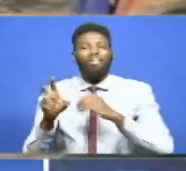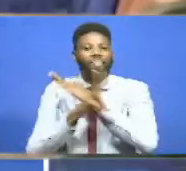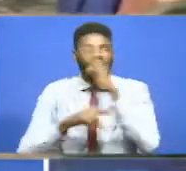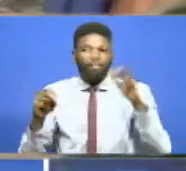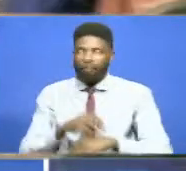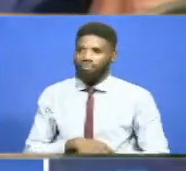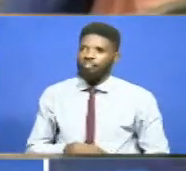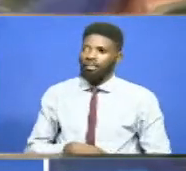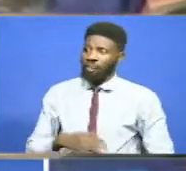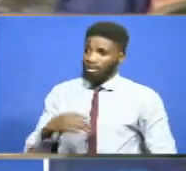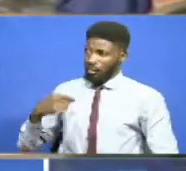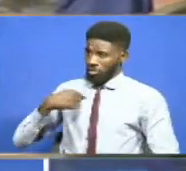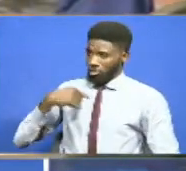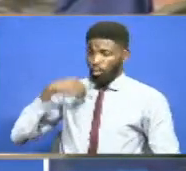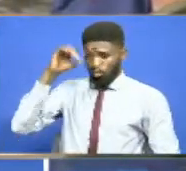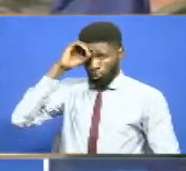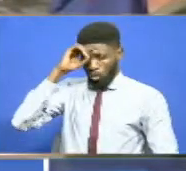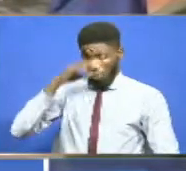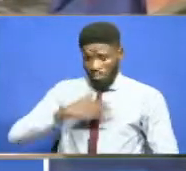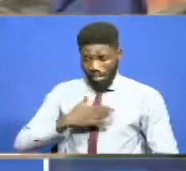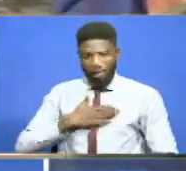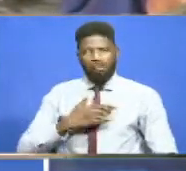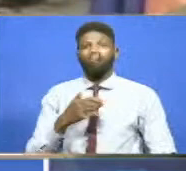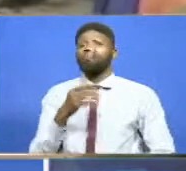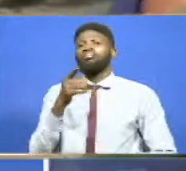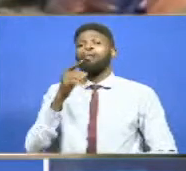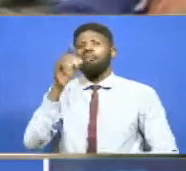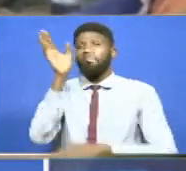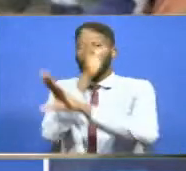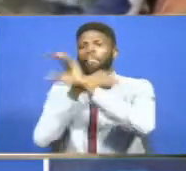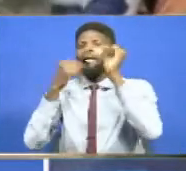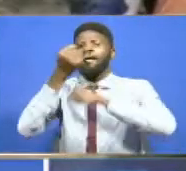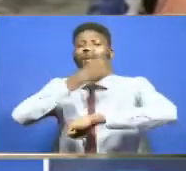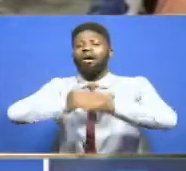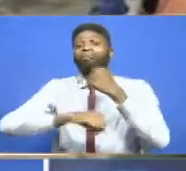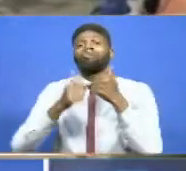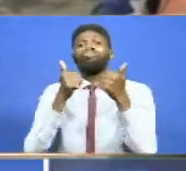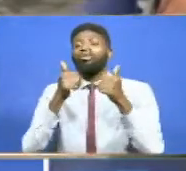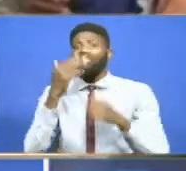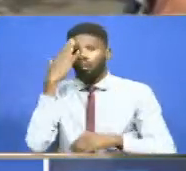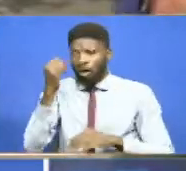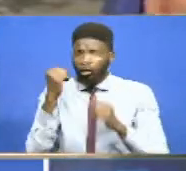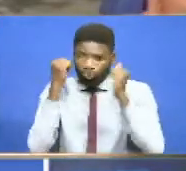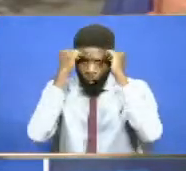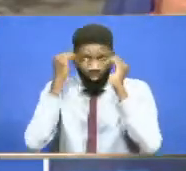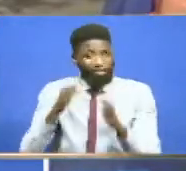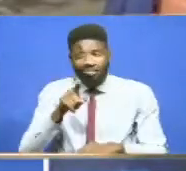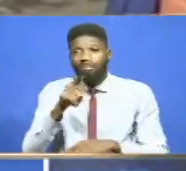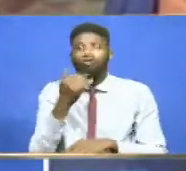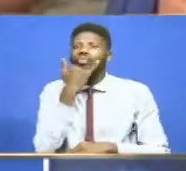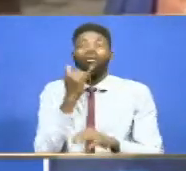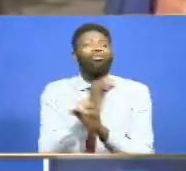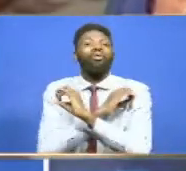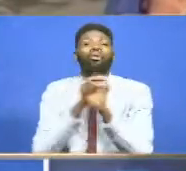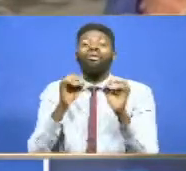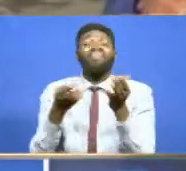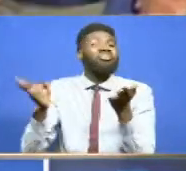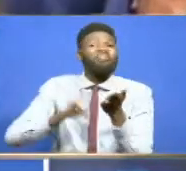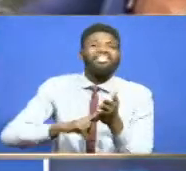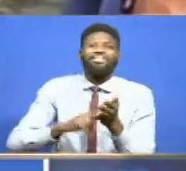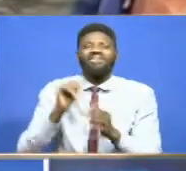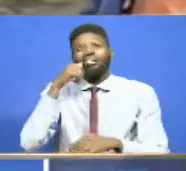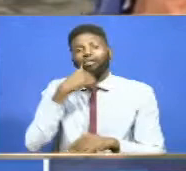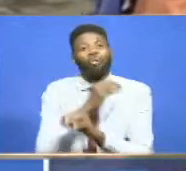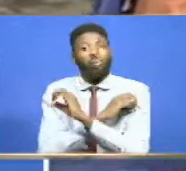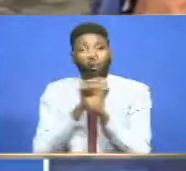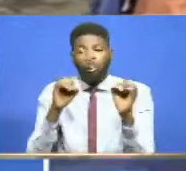hatia. Hawana hatia yoyote, na kurudia tena shule hiyo sio vizuri. Wacha wapatie result yao, wale walifanya makosa wachukulie